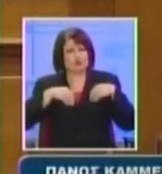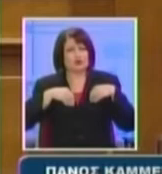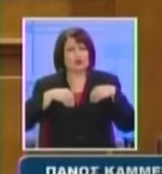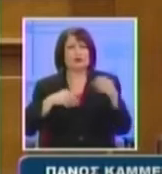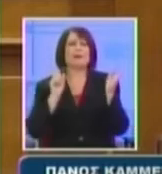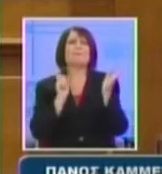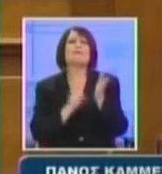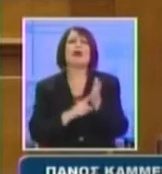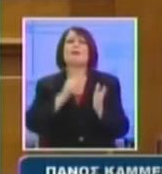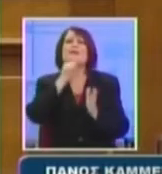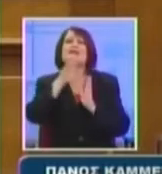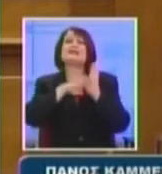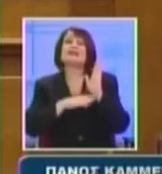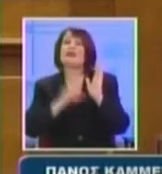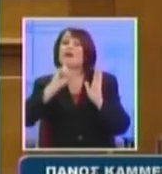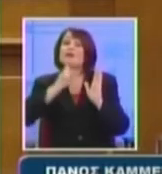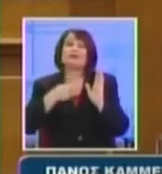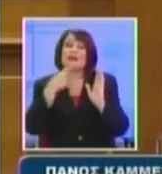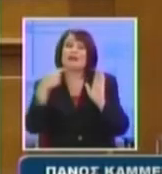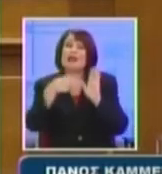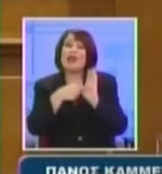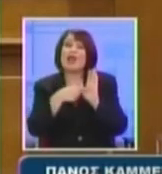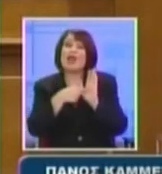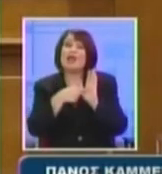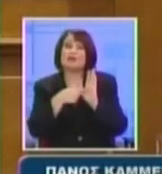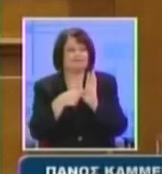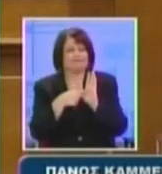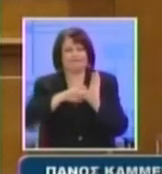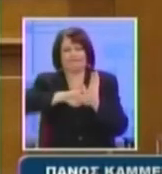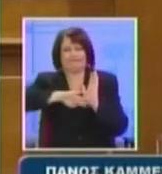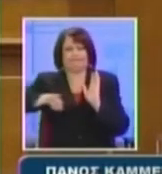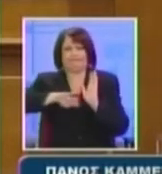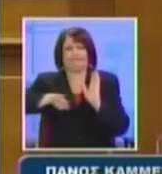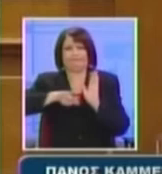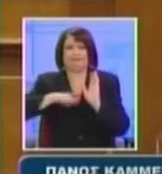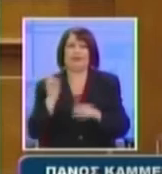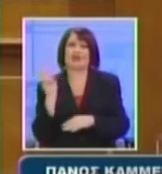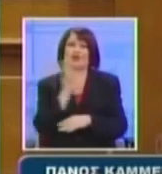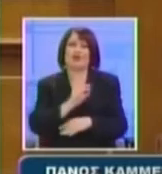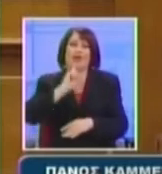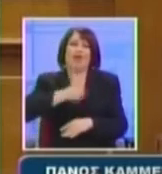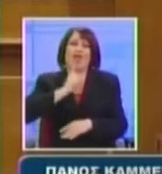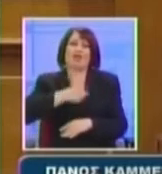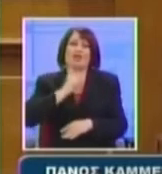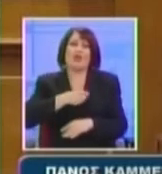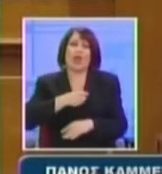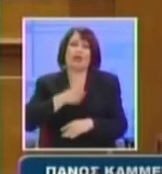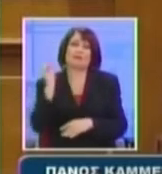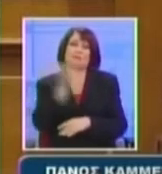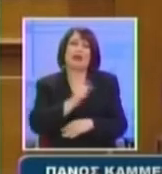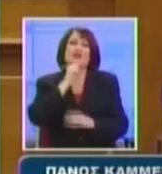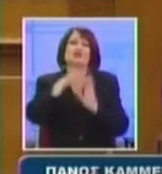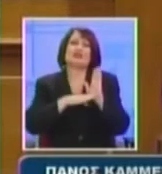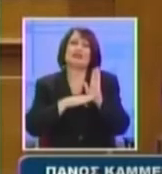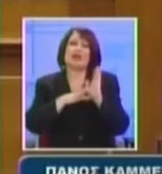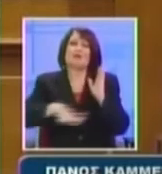πρέπει συνταγματικές επιταγές να μην ληφθούν υπόψη και να εκτελεστούν εντολές της Τρόικας που παραβαίνουν το Σύνταγμα και το καταστατικό χάρτη της